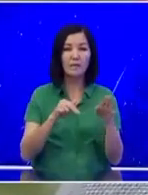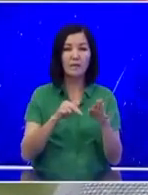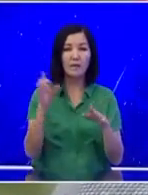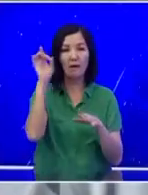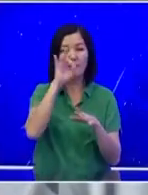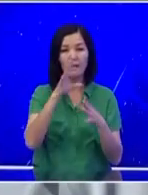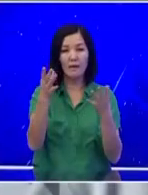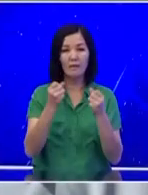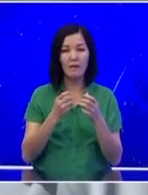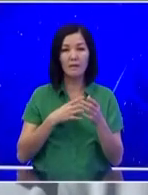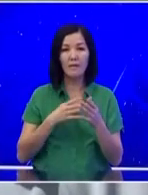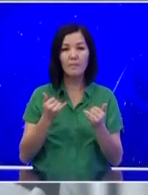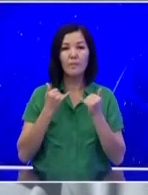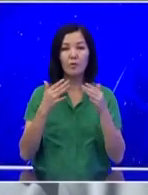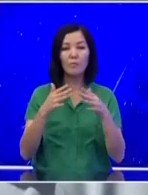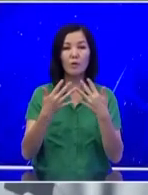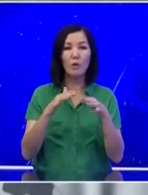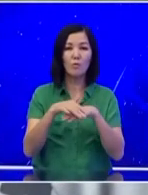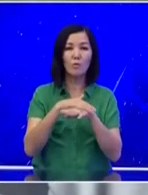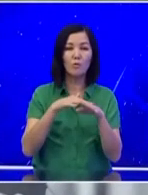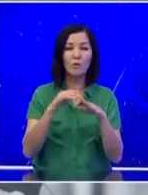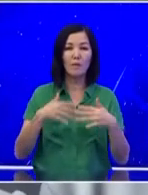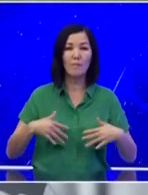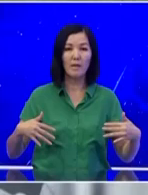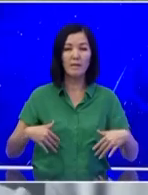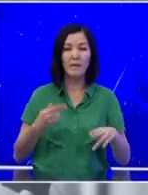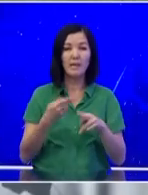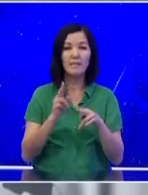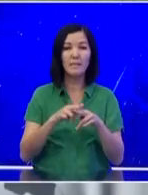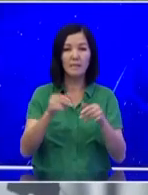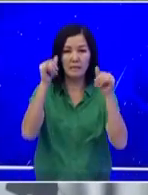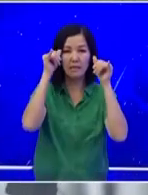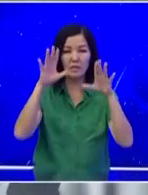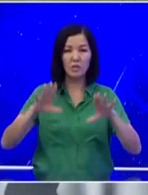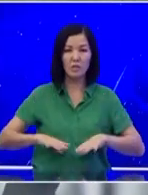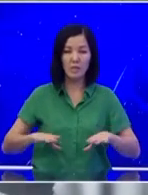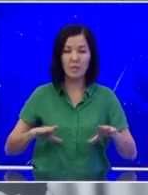ие болды. Құрметті ауыл тұрғындары, малдарды әсіресе ірі қара малдар